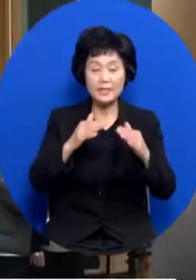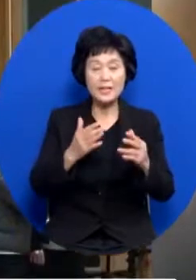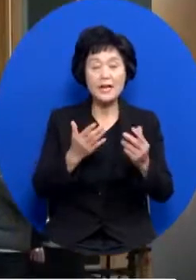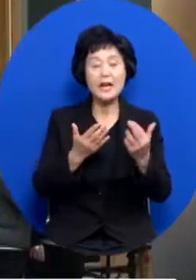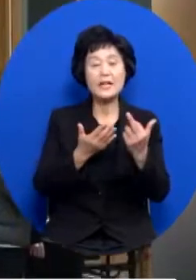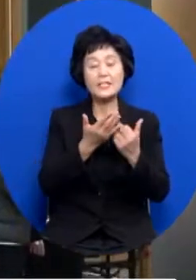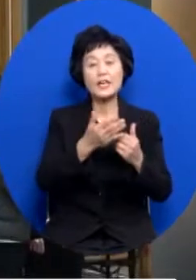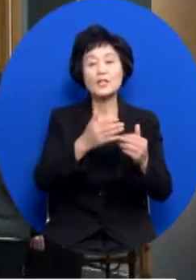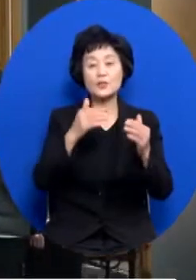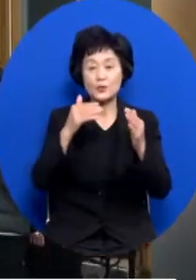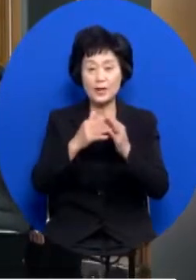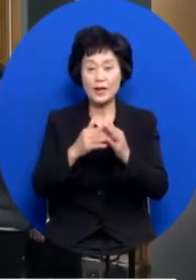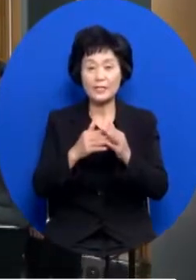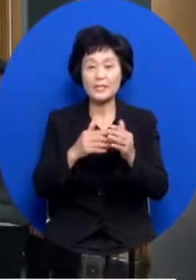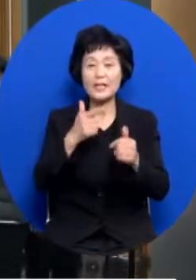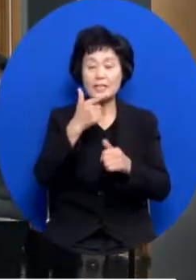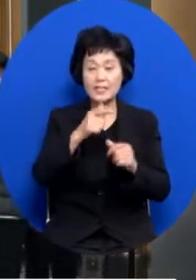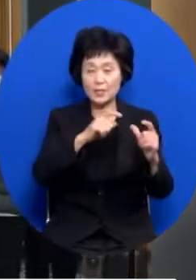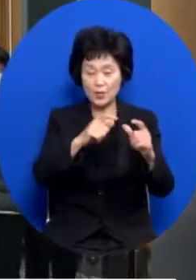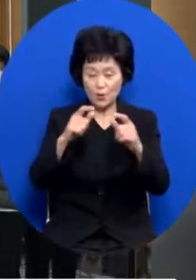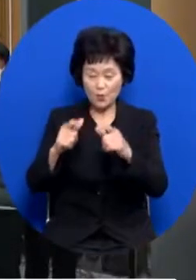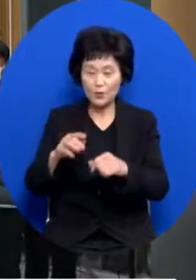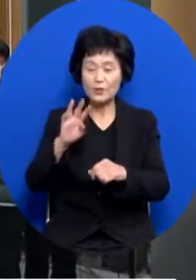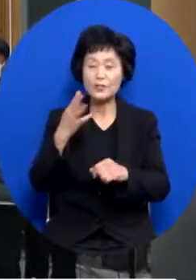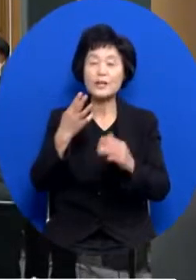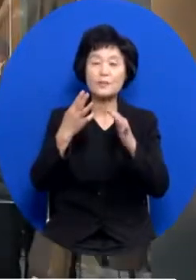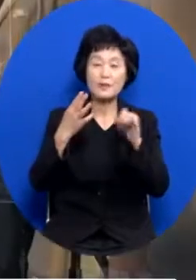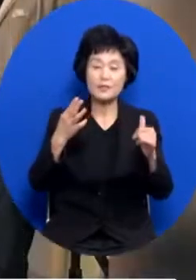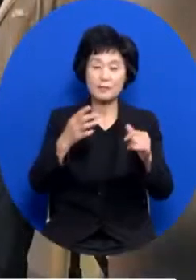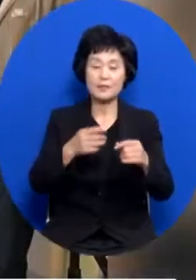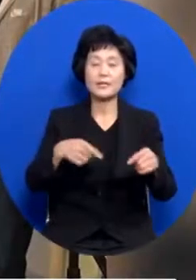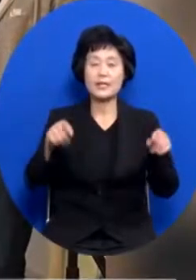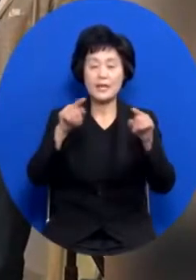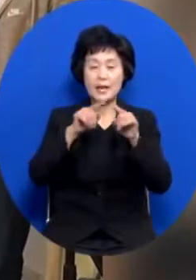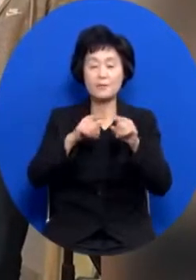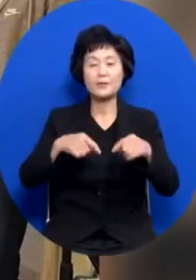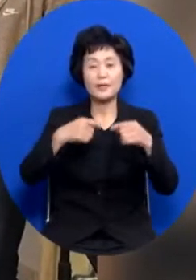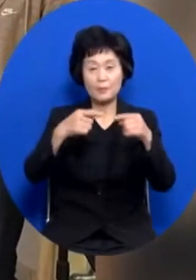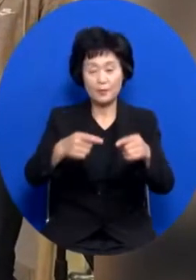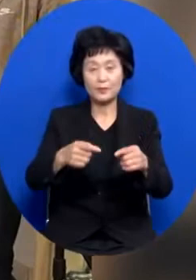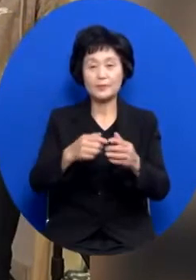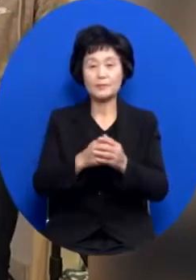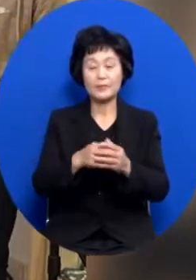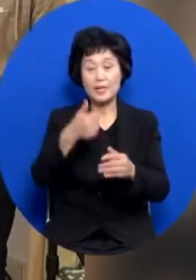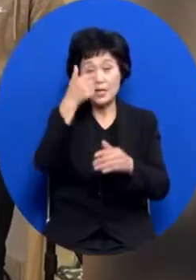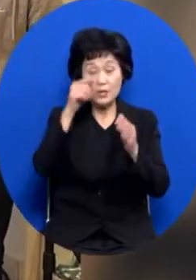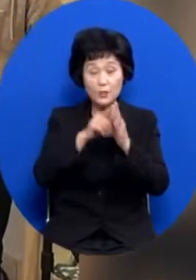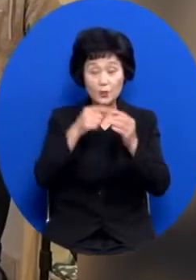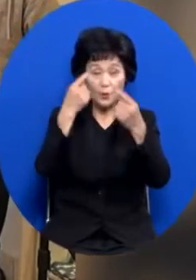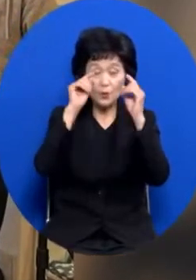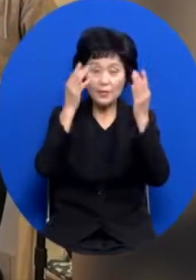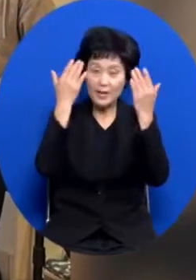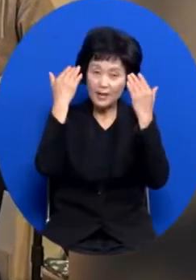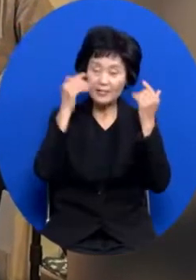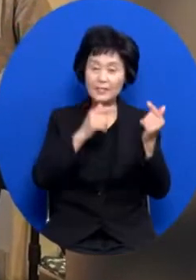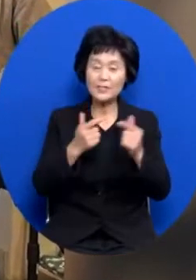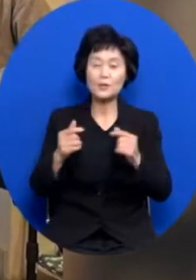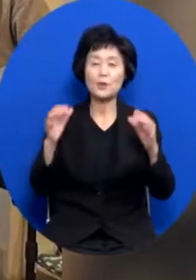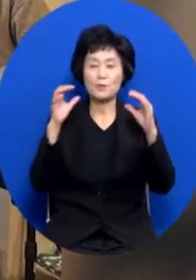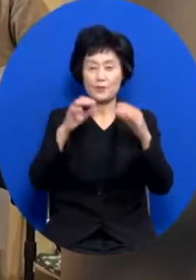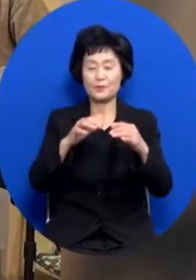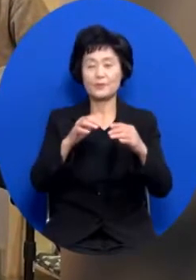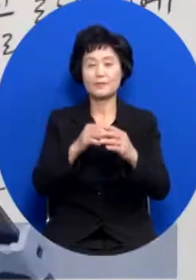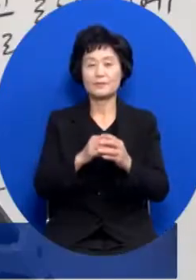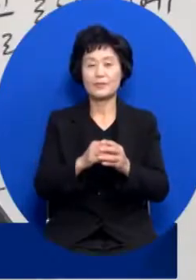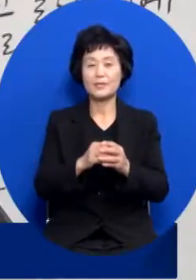권역에서 청년 400여 명이 함께했습니다. 한동대와 영남신대 등 기독교 대학도 참여해 풍성함을 더했습니다.